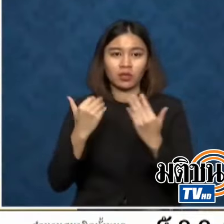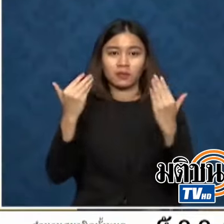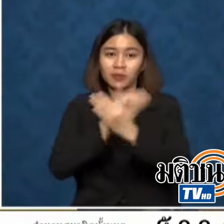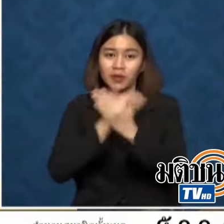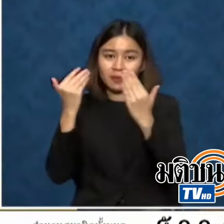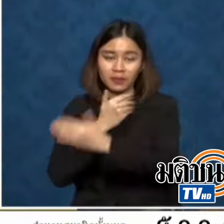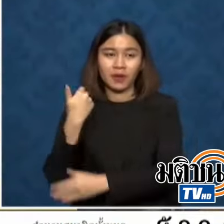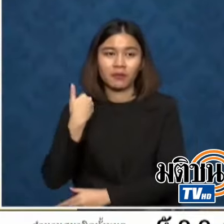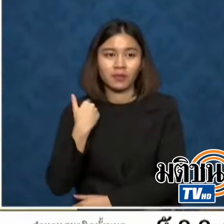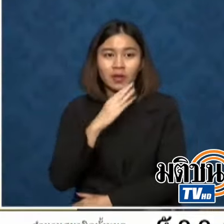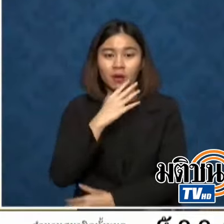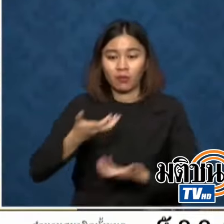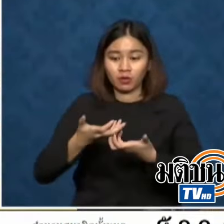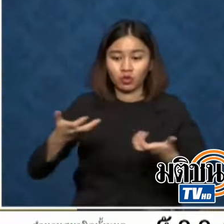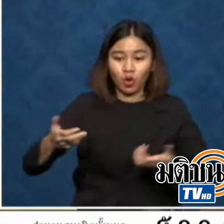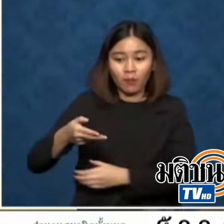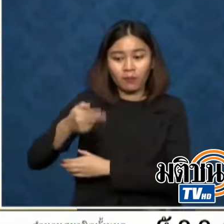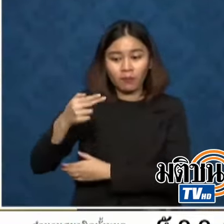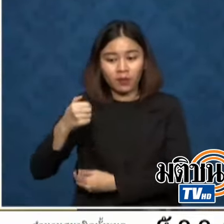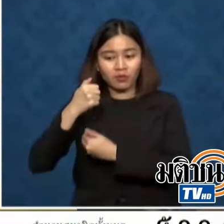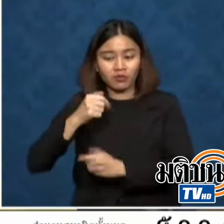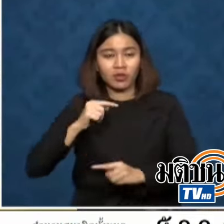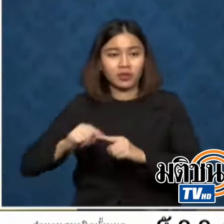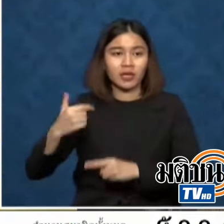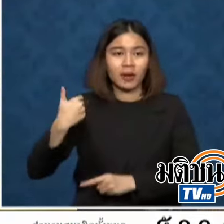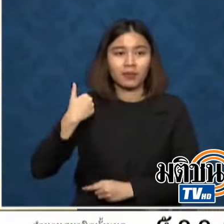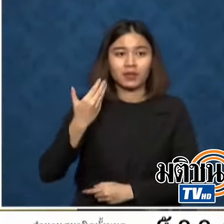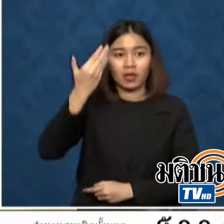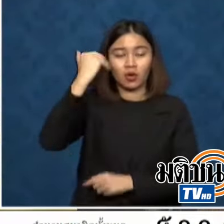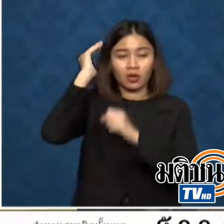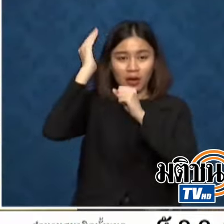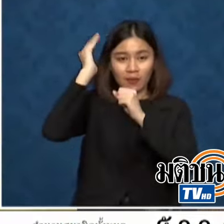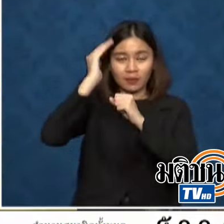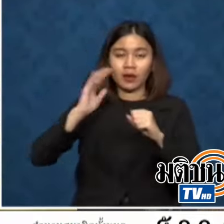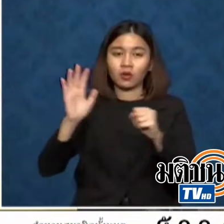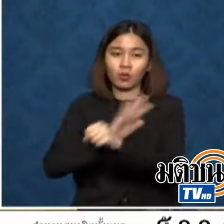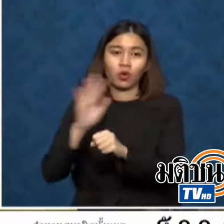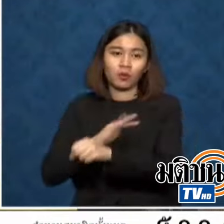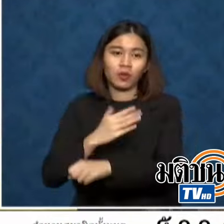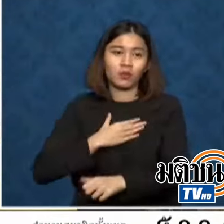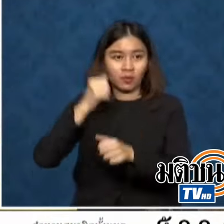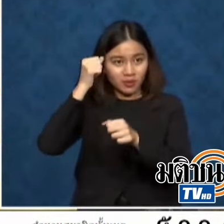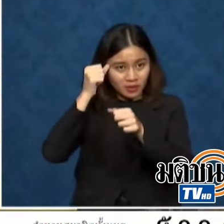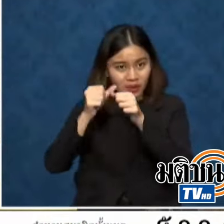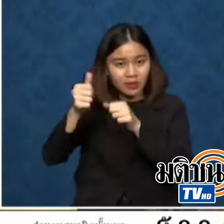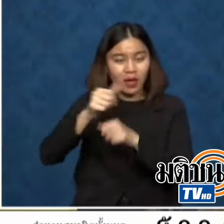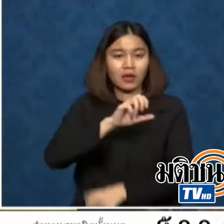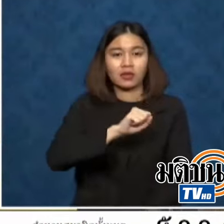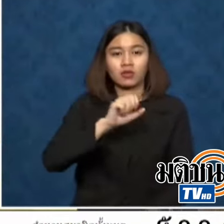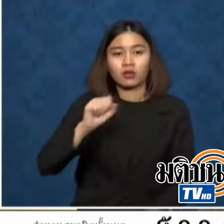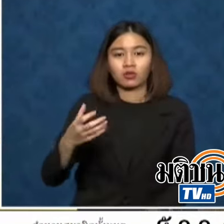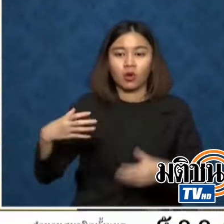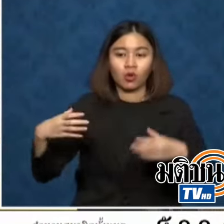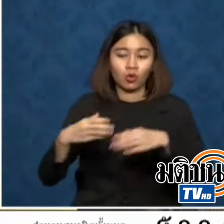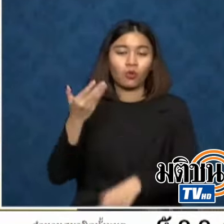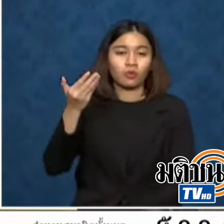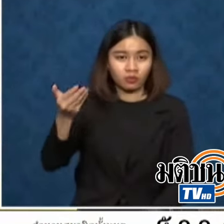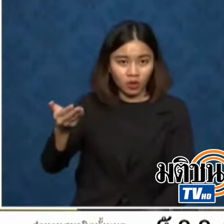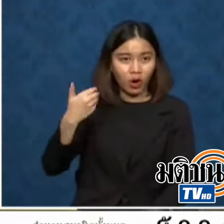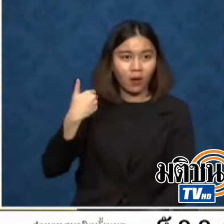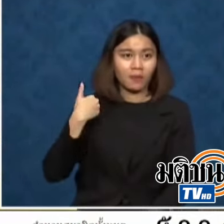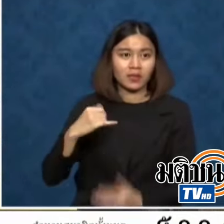นะบางทีคุณมีอาวุธซื้ออะไรเยอะๆแยอะแยะซึ่งจริงๆแล้วสมัยก่อนท่านก็อภิปรายกันเต็มที่เลยนะผมยังจำได้เลยว่าส.สของทางพรรคท่านน่า